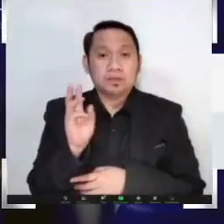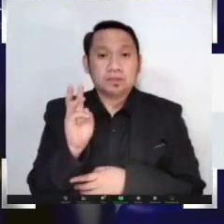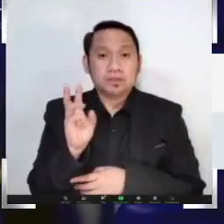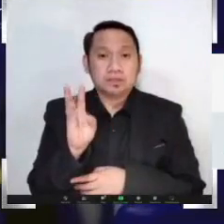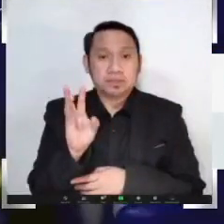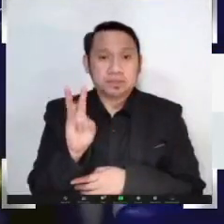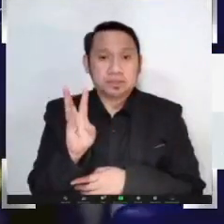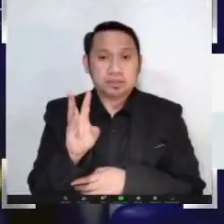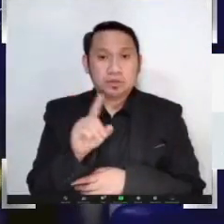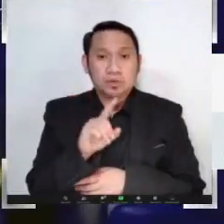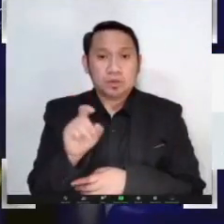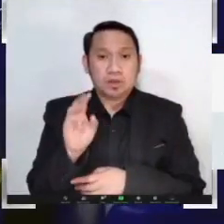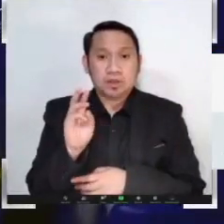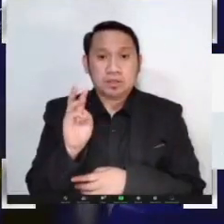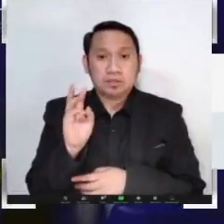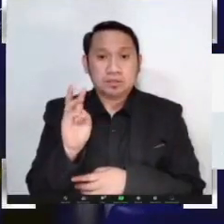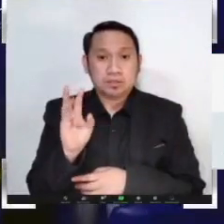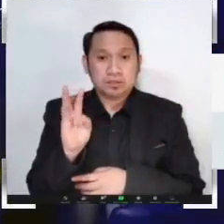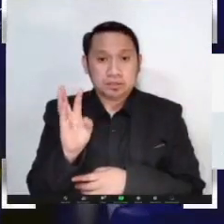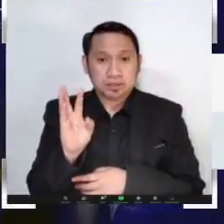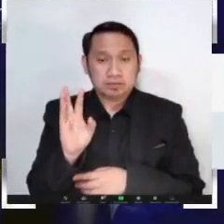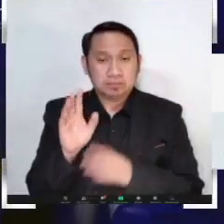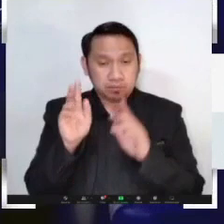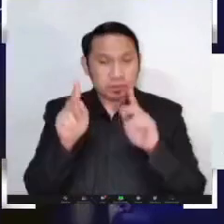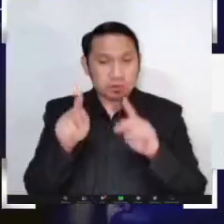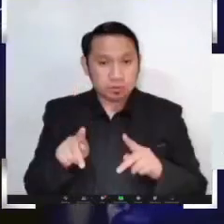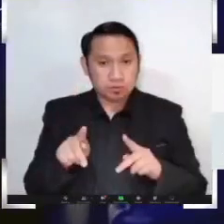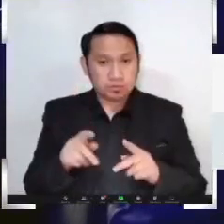160 personalities more or less na